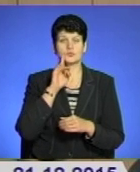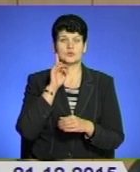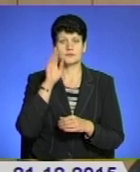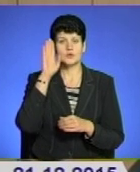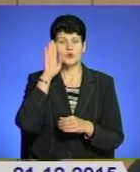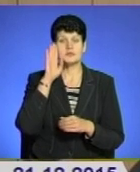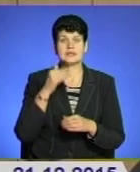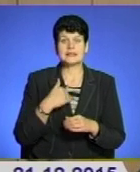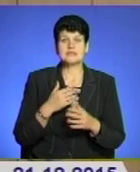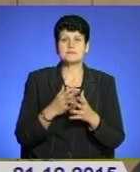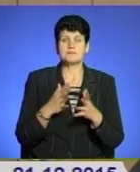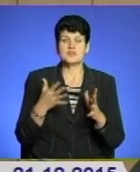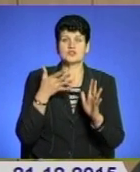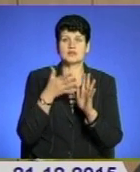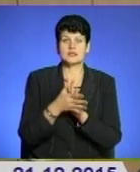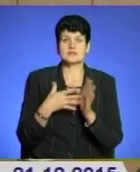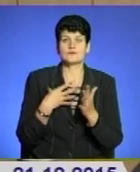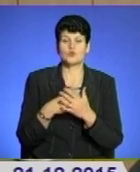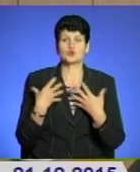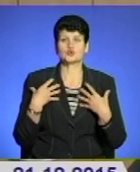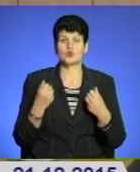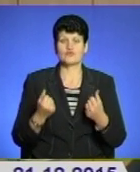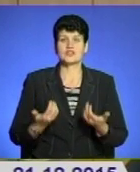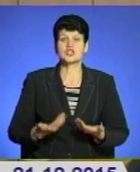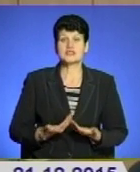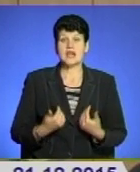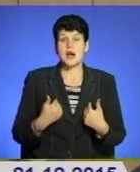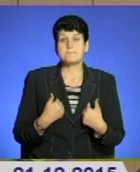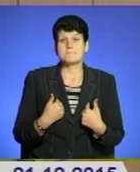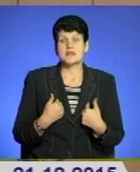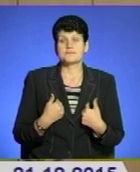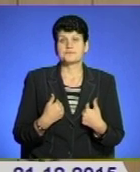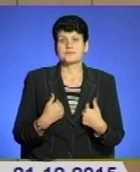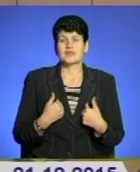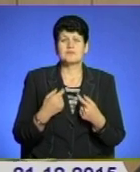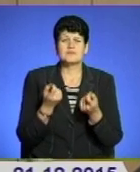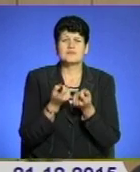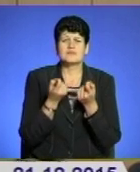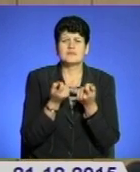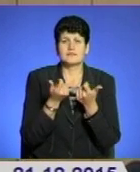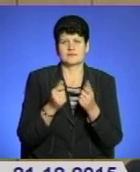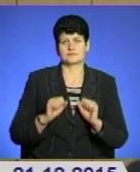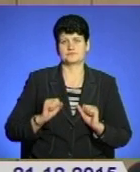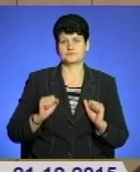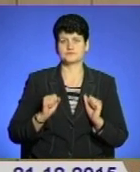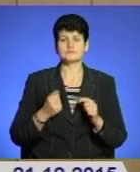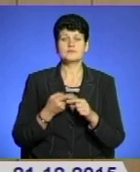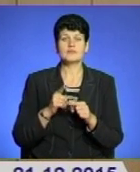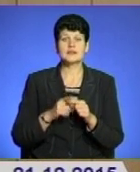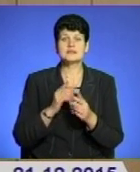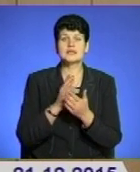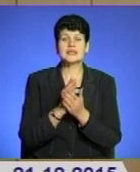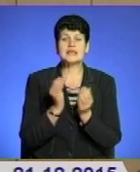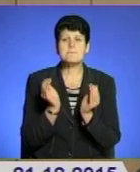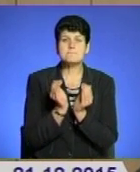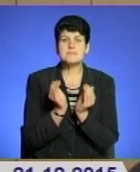більше на нас тратять свого здоров'я, свого життя, а ми прикладаємо найменше зусиль. Це є